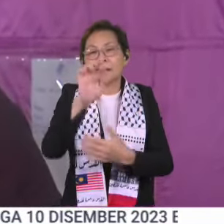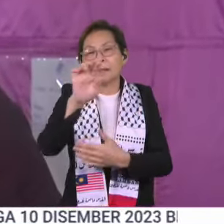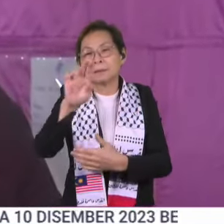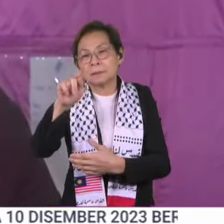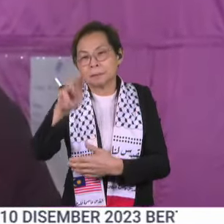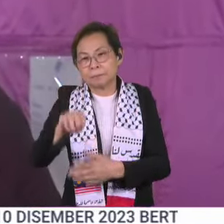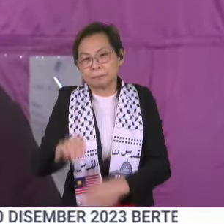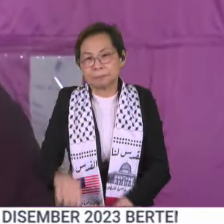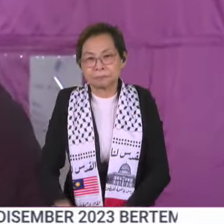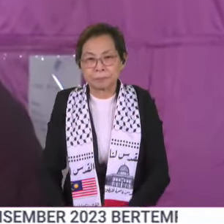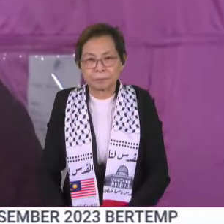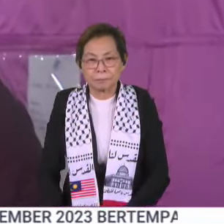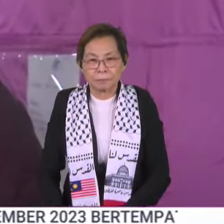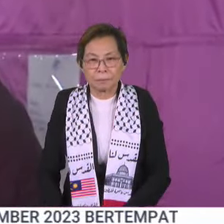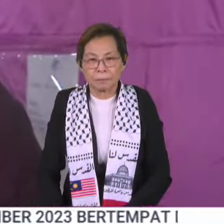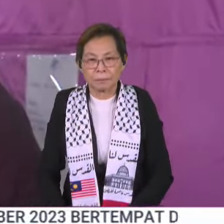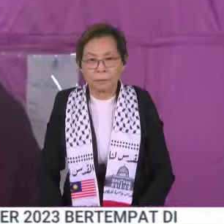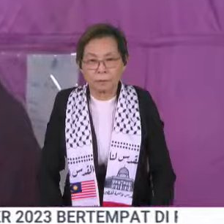media